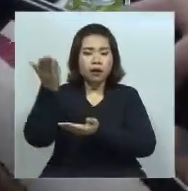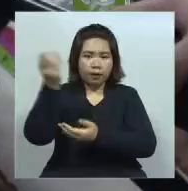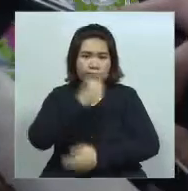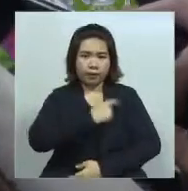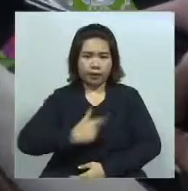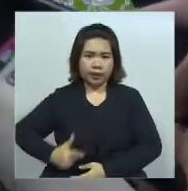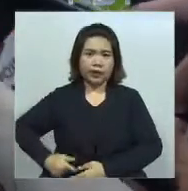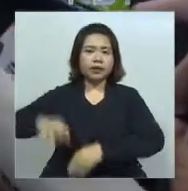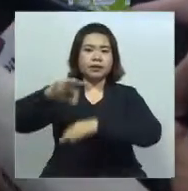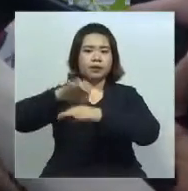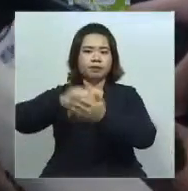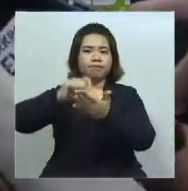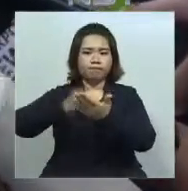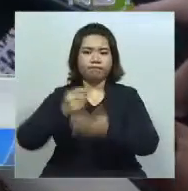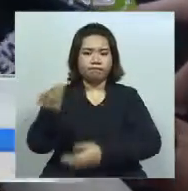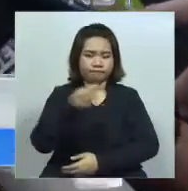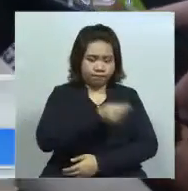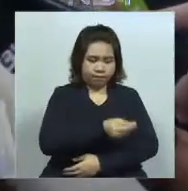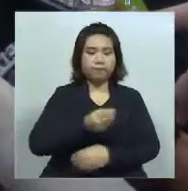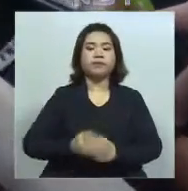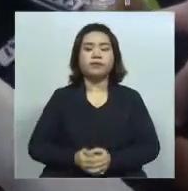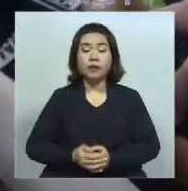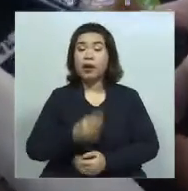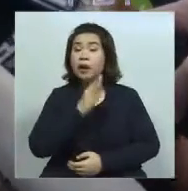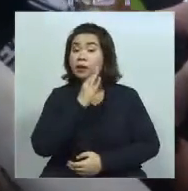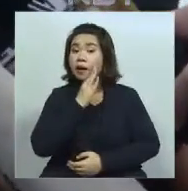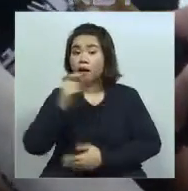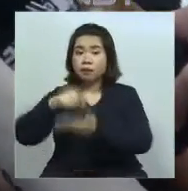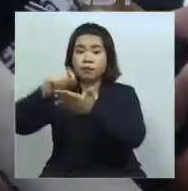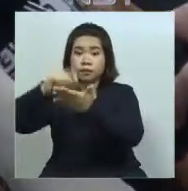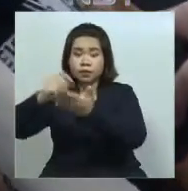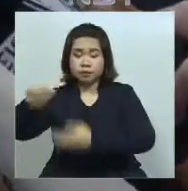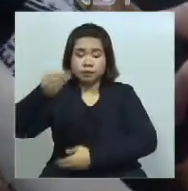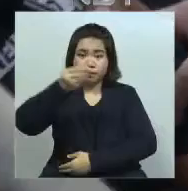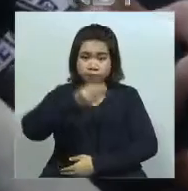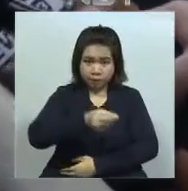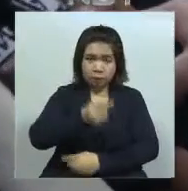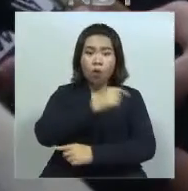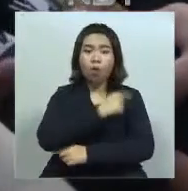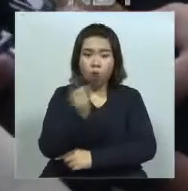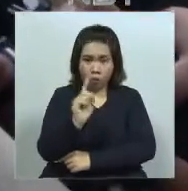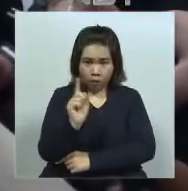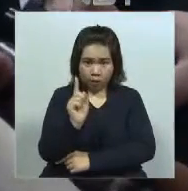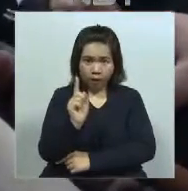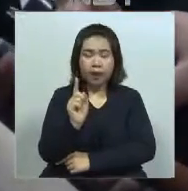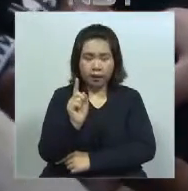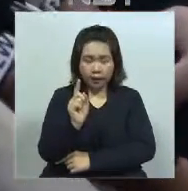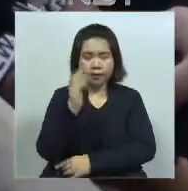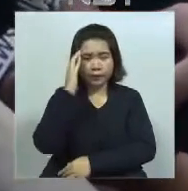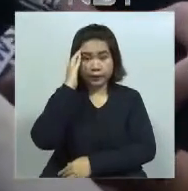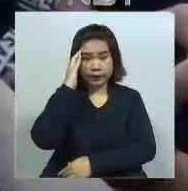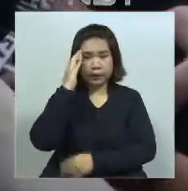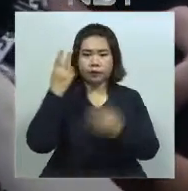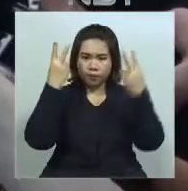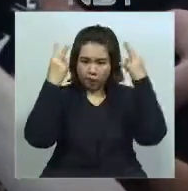งตั้งกลับลงมาเมื่อแต่งตั้งกลับลงมาเมื่อใดก็เป็นเรื่องที่นายกรัฐมนตรี